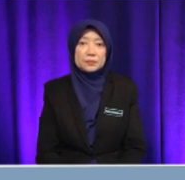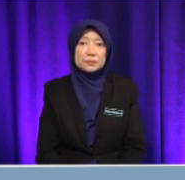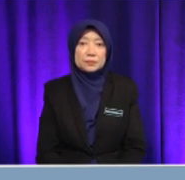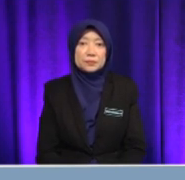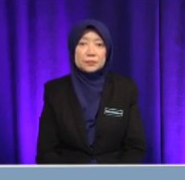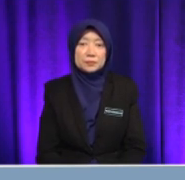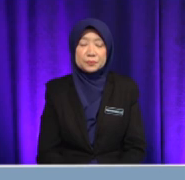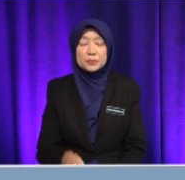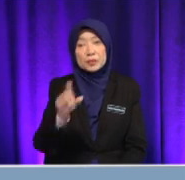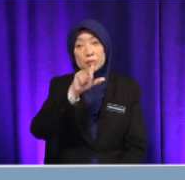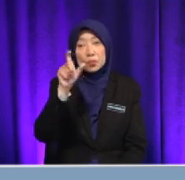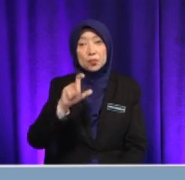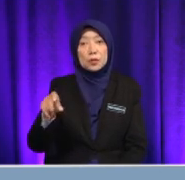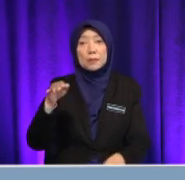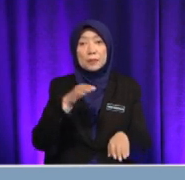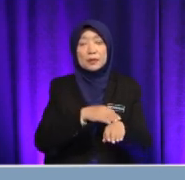bumbu